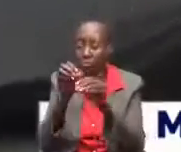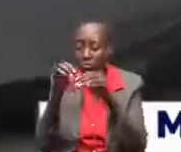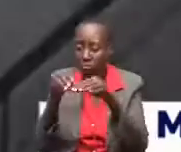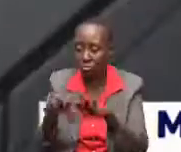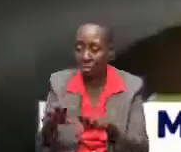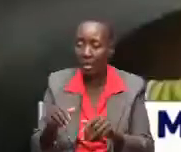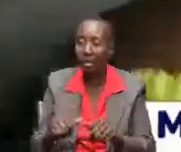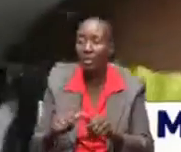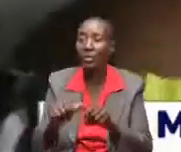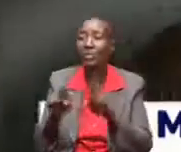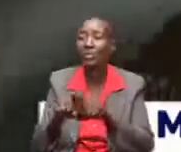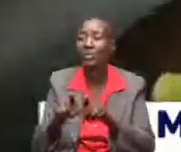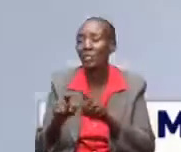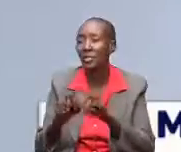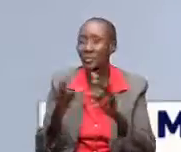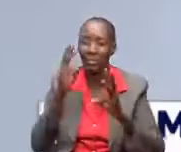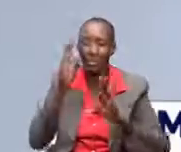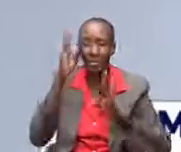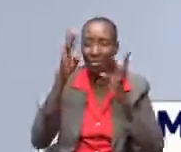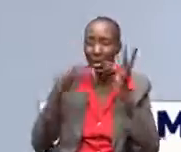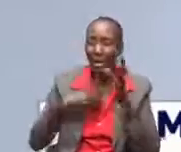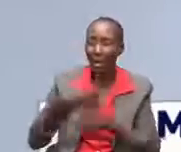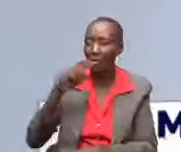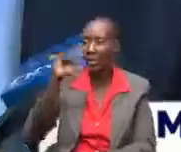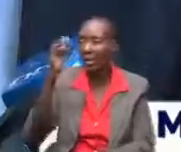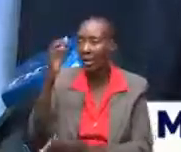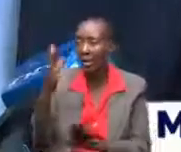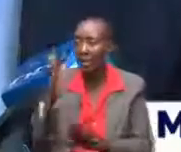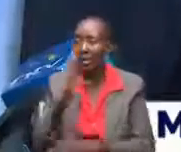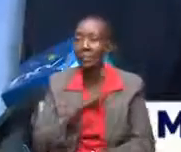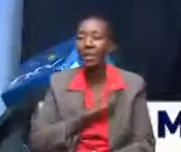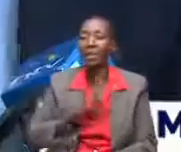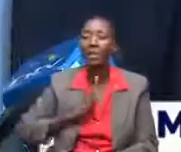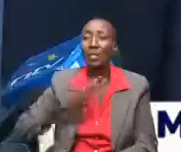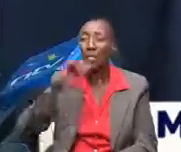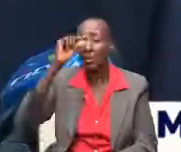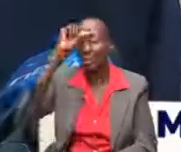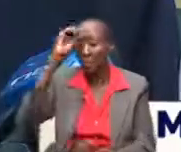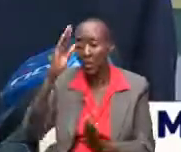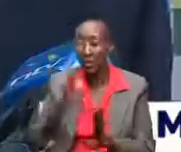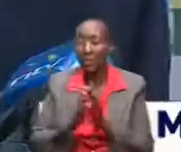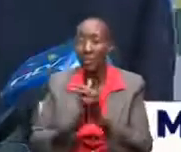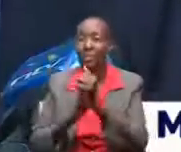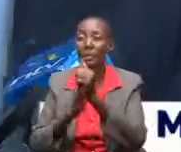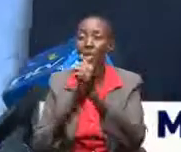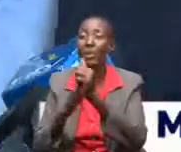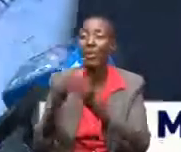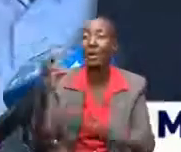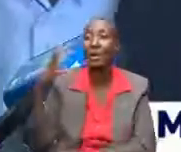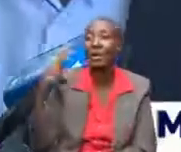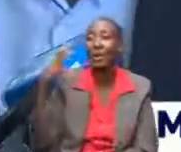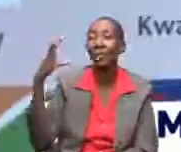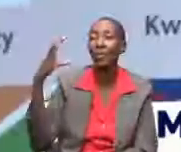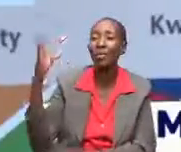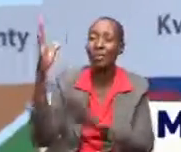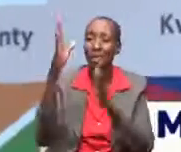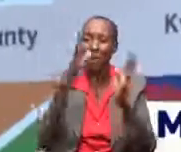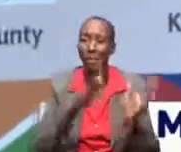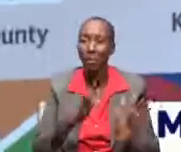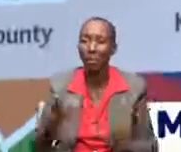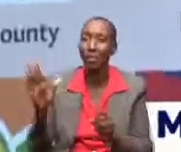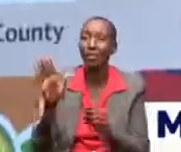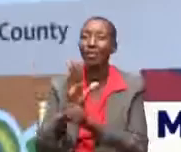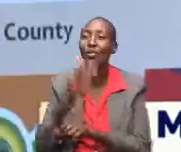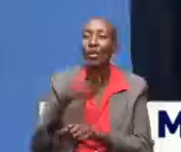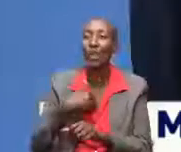kuzua tumbo joto miongoni mwa Kenya. Baraza la magavana likiongozwa na mwenyekiti wake Wycliff Oparanya limeweka mikakati kabambe